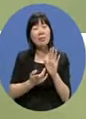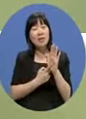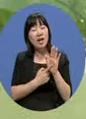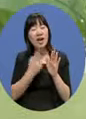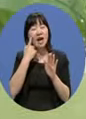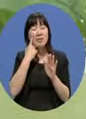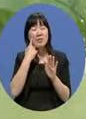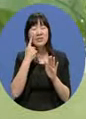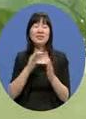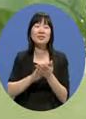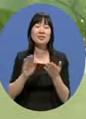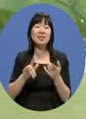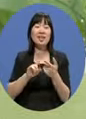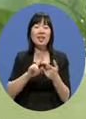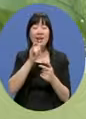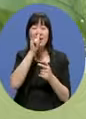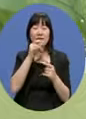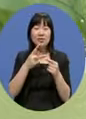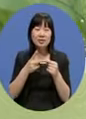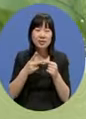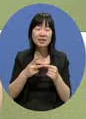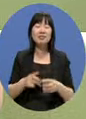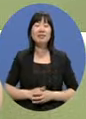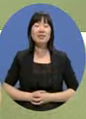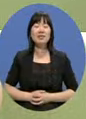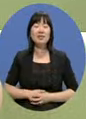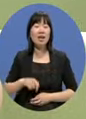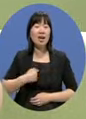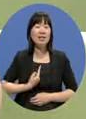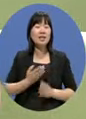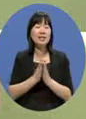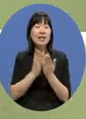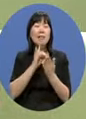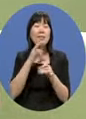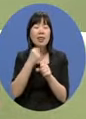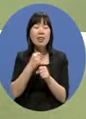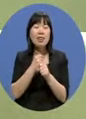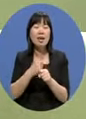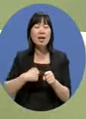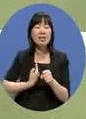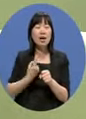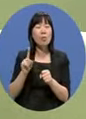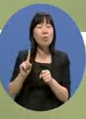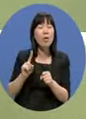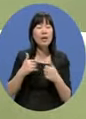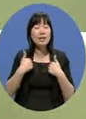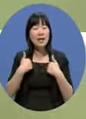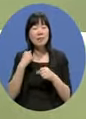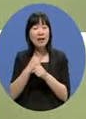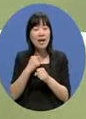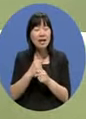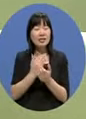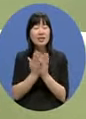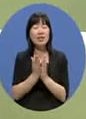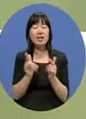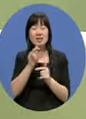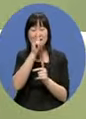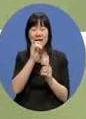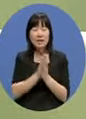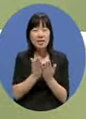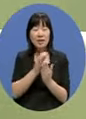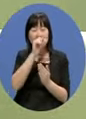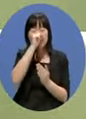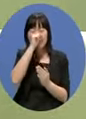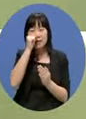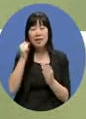표현을 해 보는 겁니다 이제 그런게 있고요 또 두 번째는 자신의 책 만들기 아니 자신의 또 아니면 게임 만들기 뭐 이런게 있어요 책도 좋고